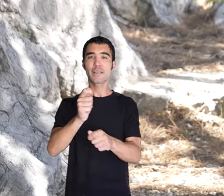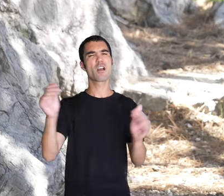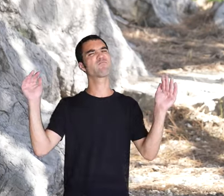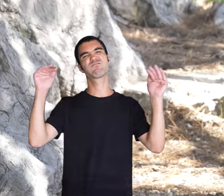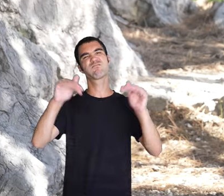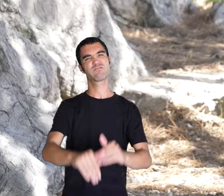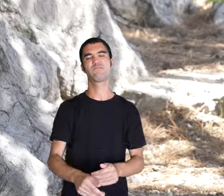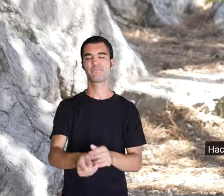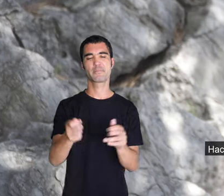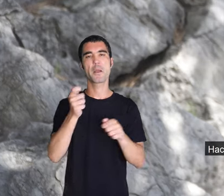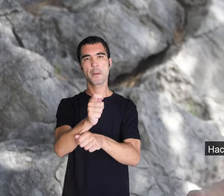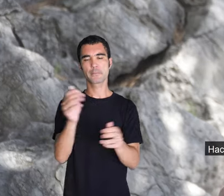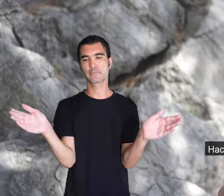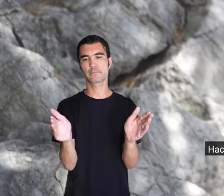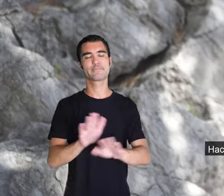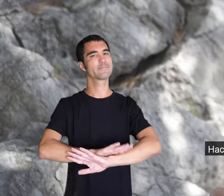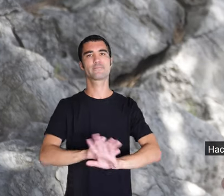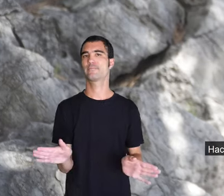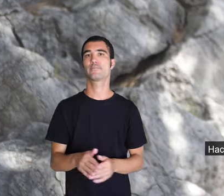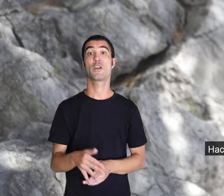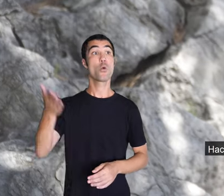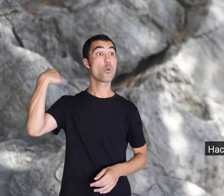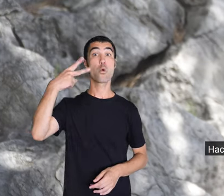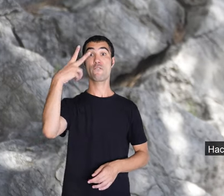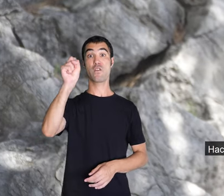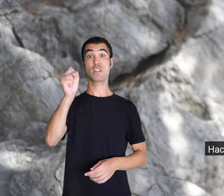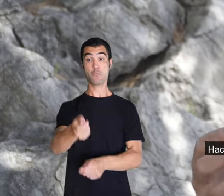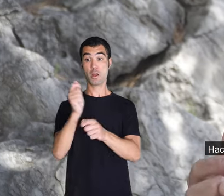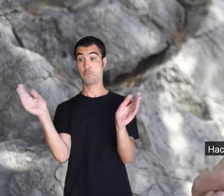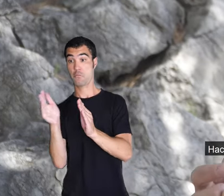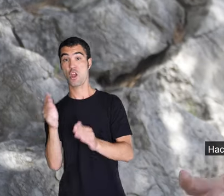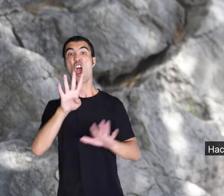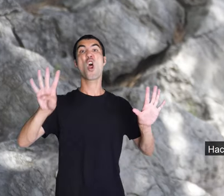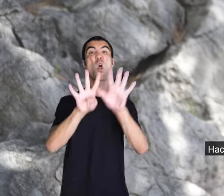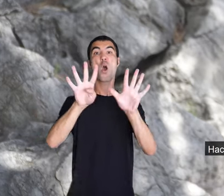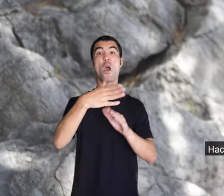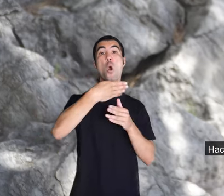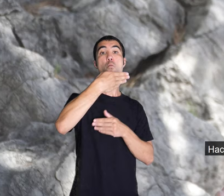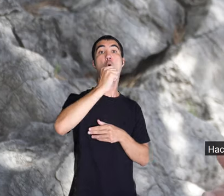número de barques. Fa 30 anys hi havia 20 barques de pesca petites i 9 de bou,